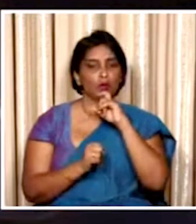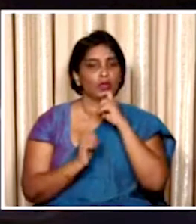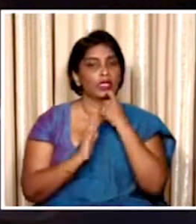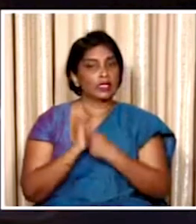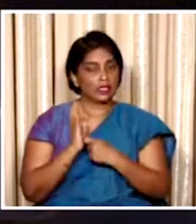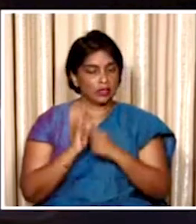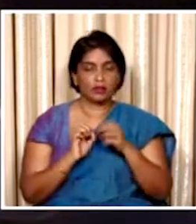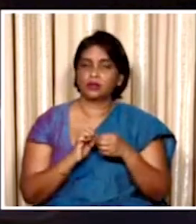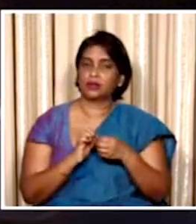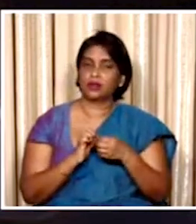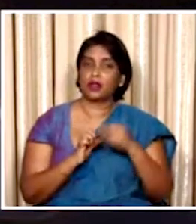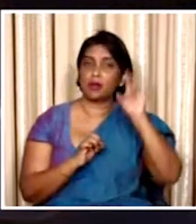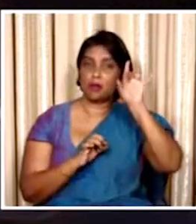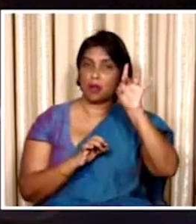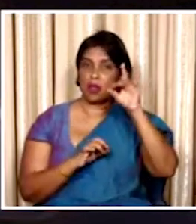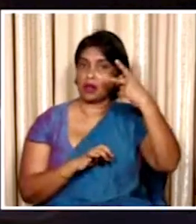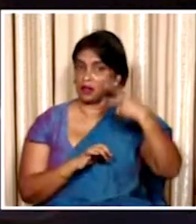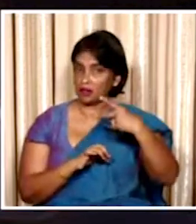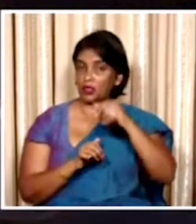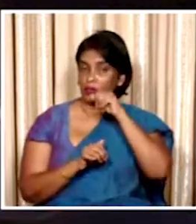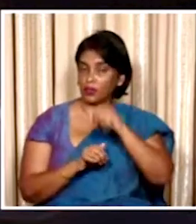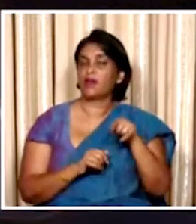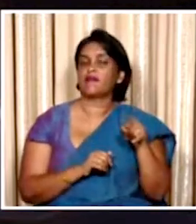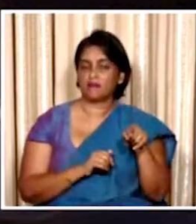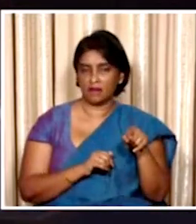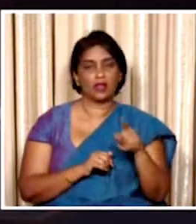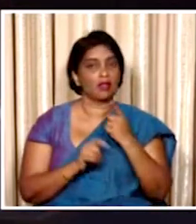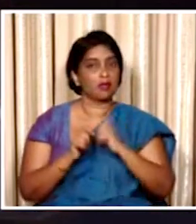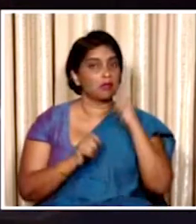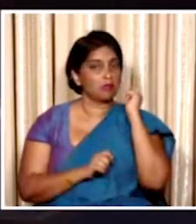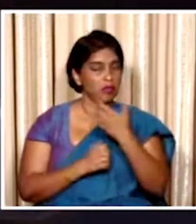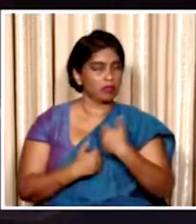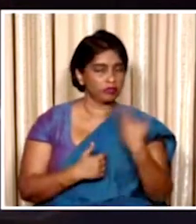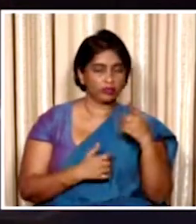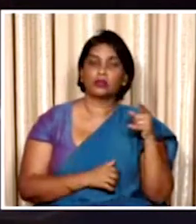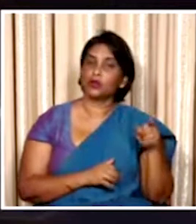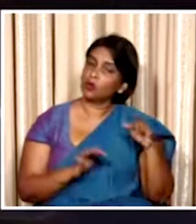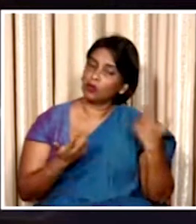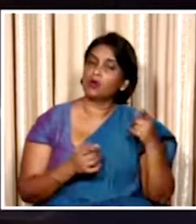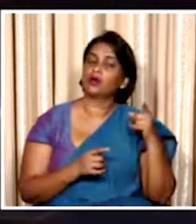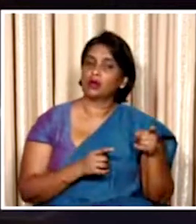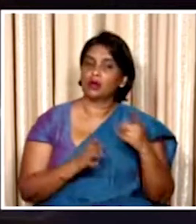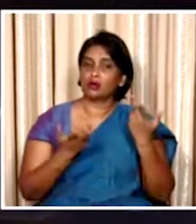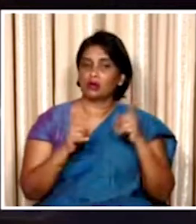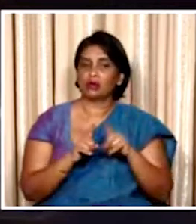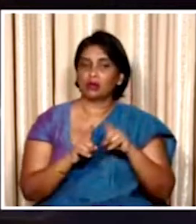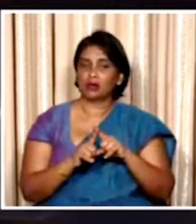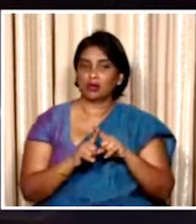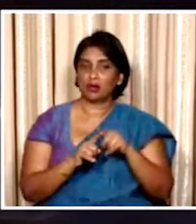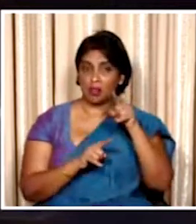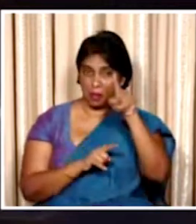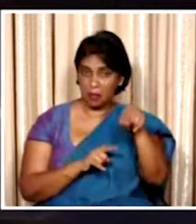විධාන සංග්‍රහයේ 15(2) වගන්ති හරි පැහැදිලිව තියෙනවා. දඩයක් ගෙවීම පැහැර හැරීම සම්බන්ධයෙන් හෝ නොයසේව